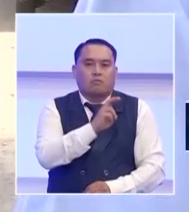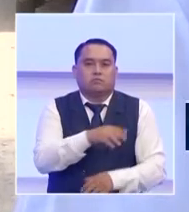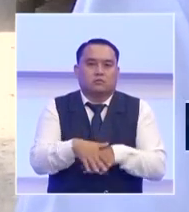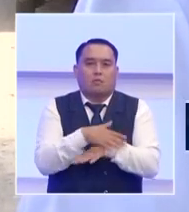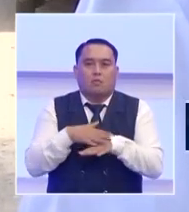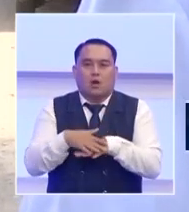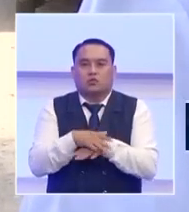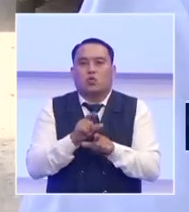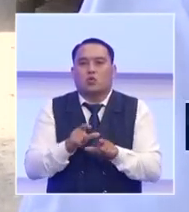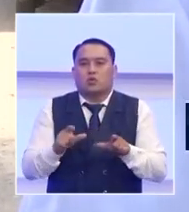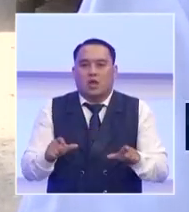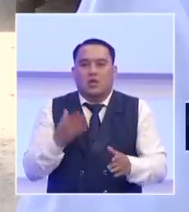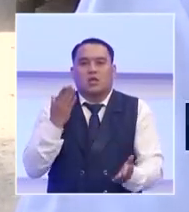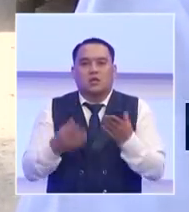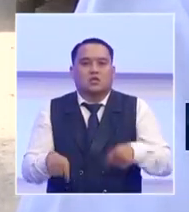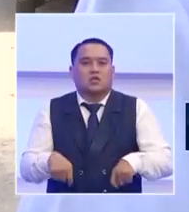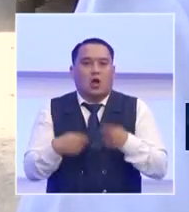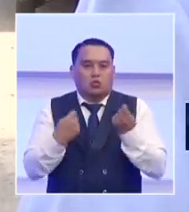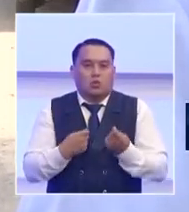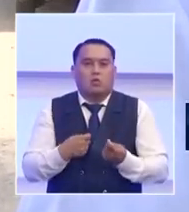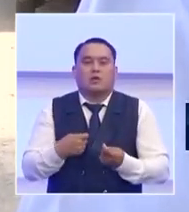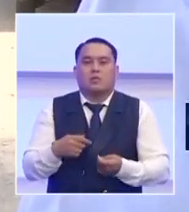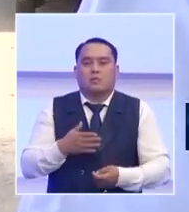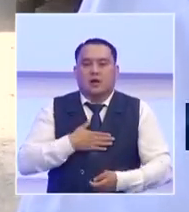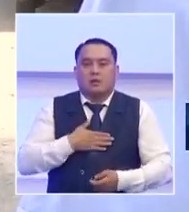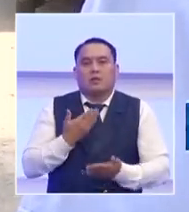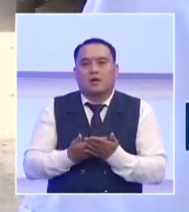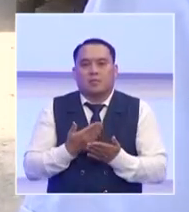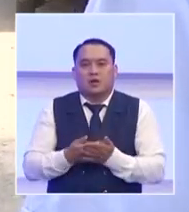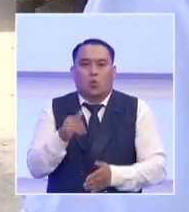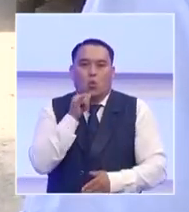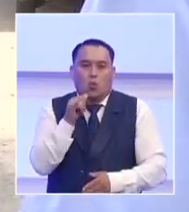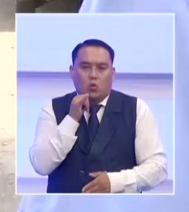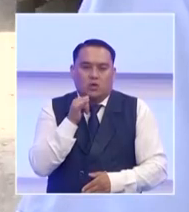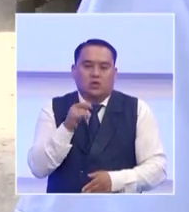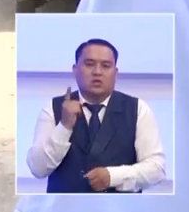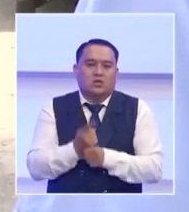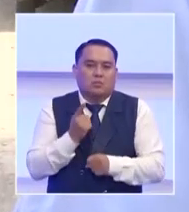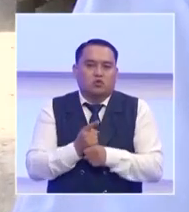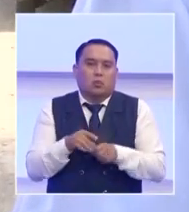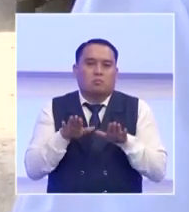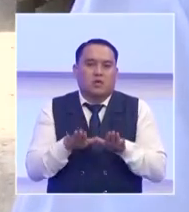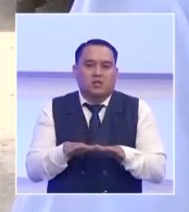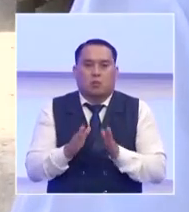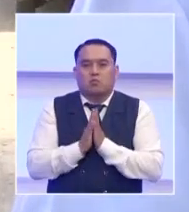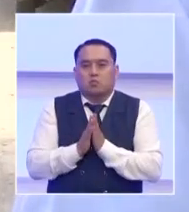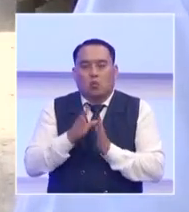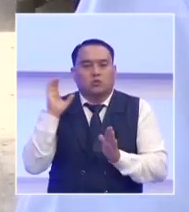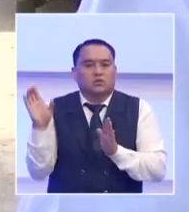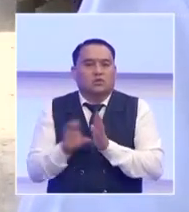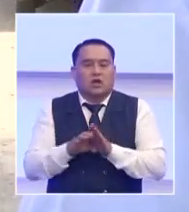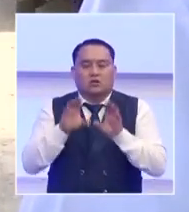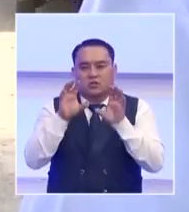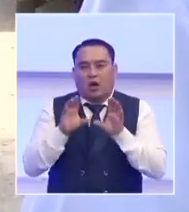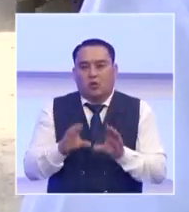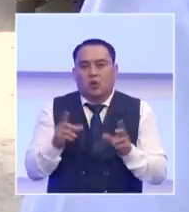скопления людей если есть нарушения со стороны граждан к примеру курение неположенном месте просим их соблюдать закон